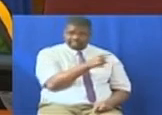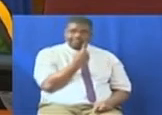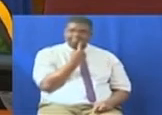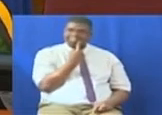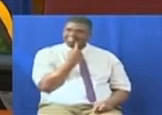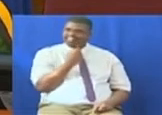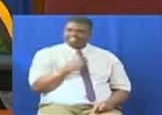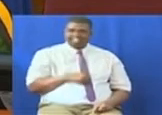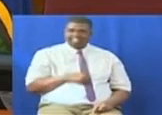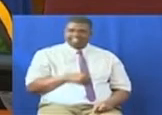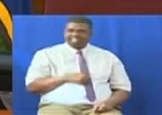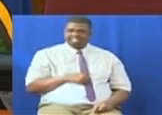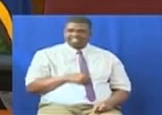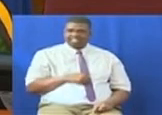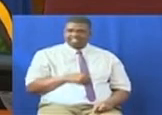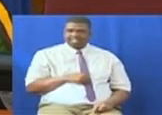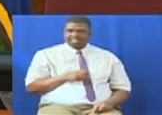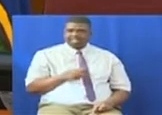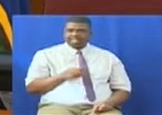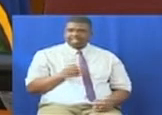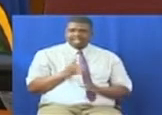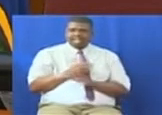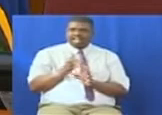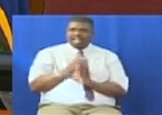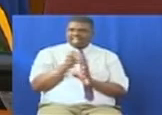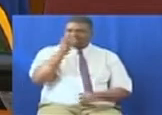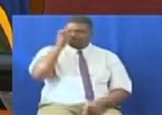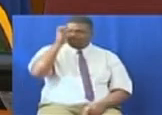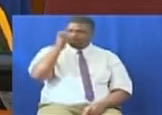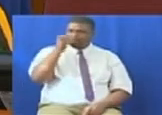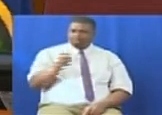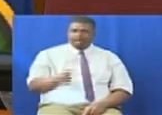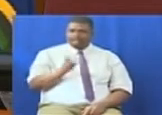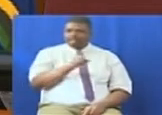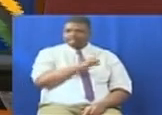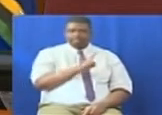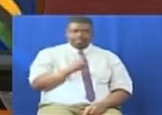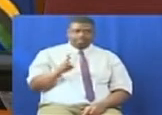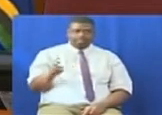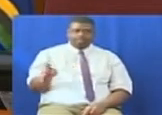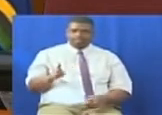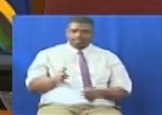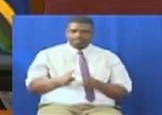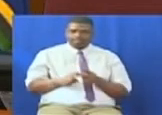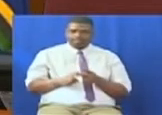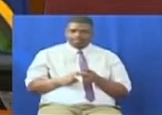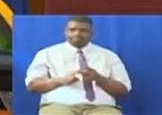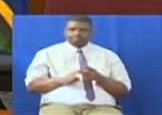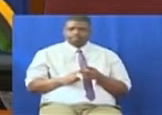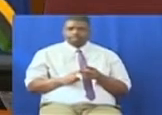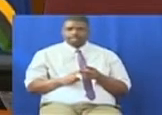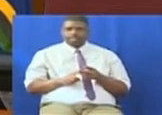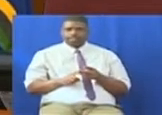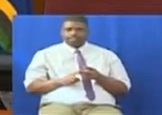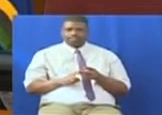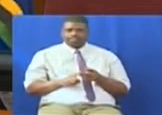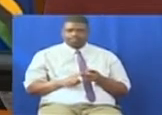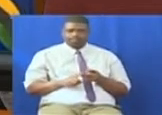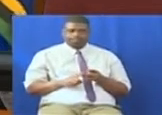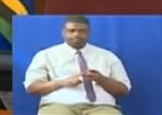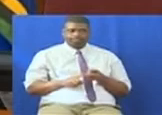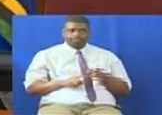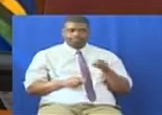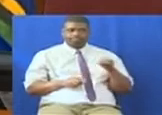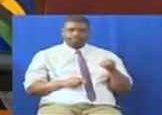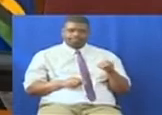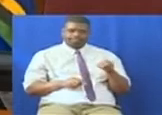Kwa ujumla hayuko kwenye hali mbaya, yuko kwenye hali nzuri tu. Alikuwa